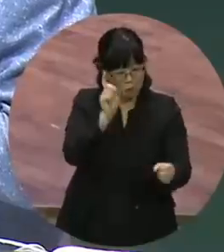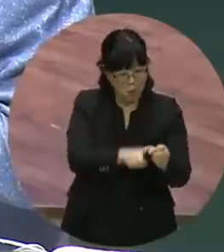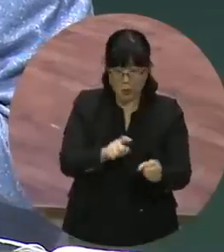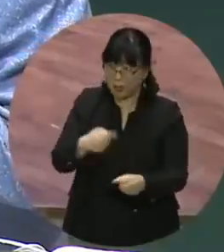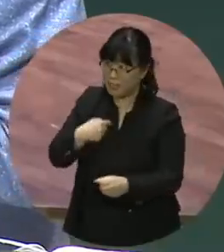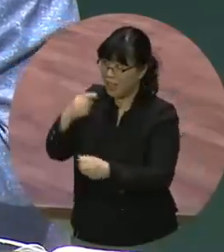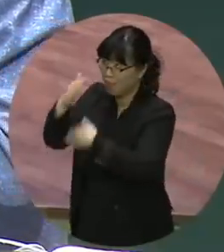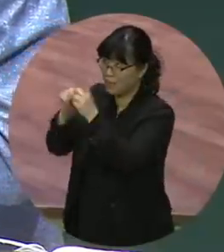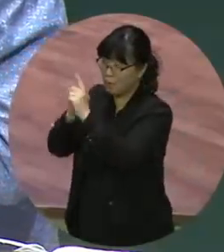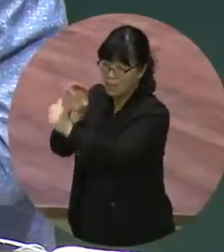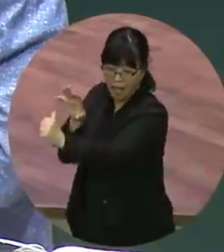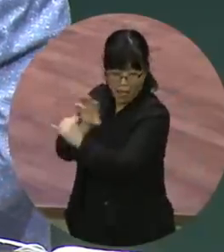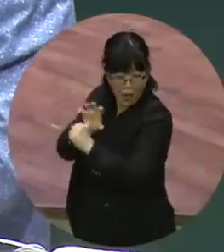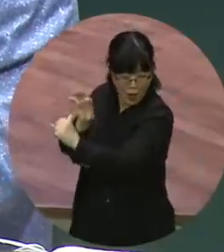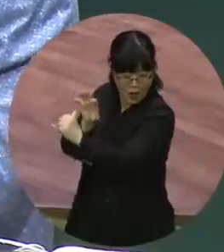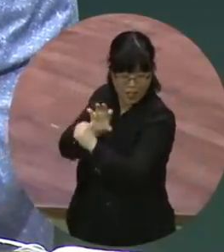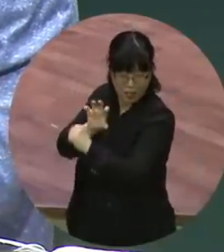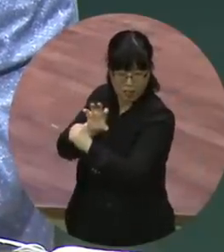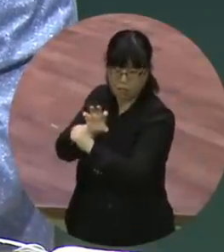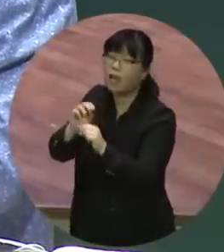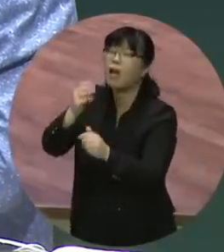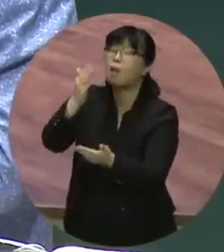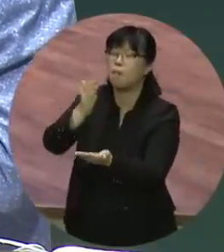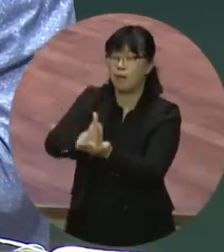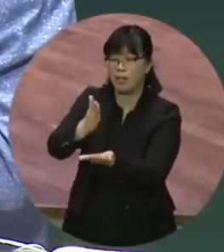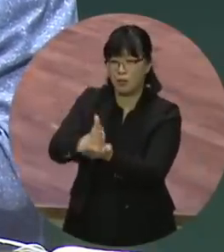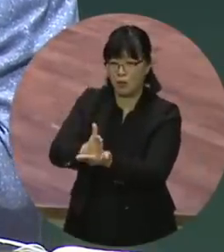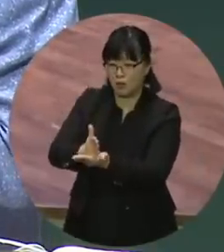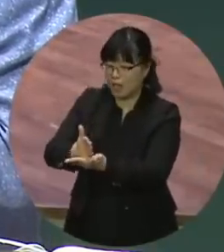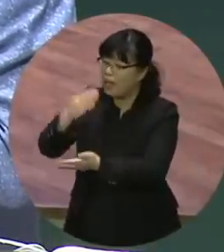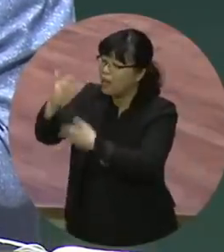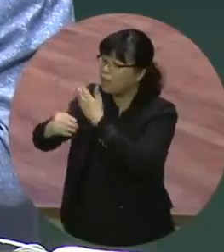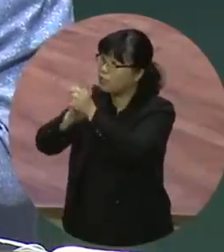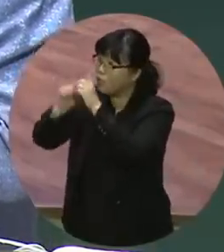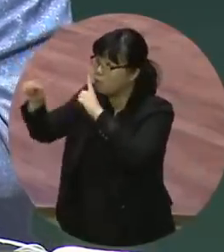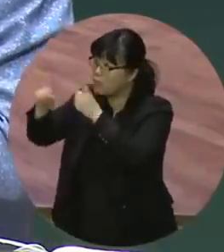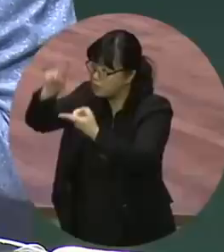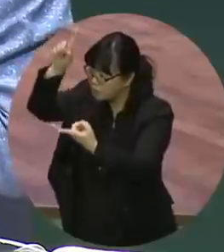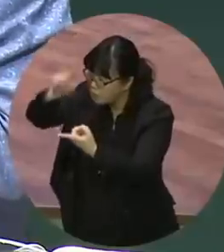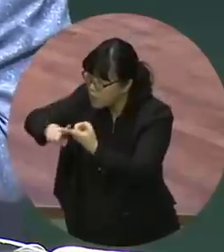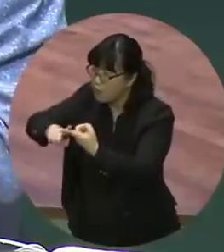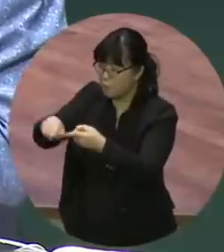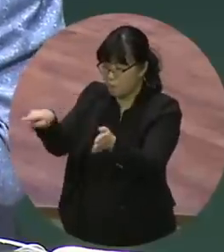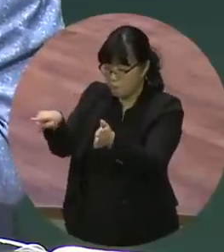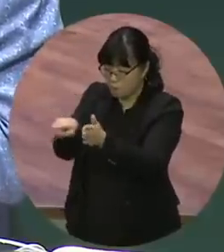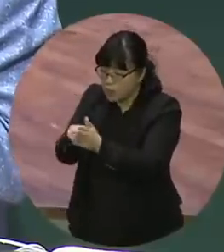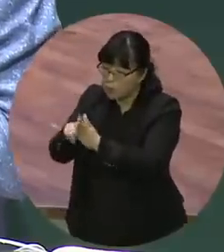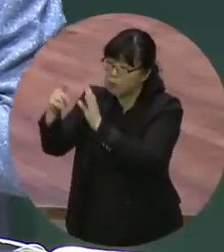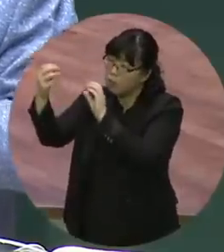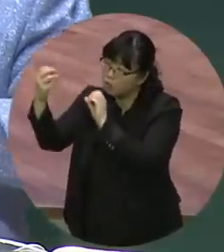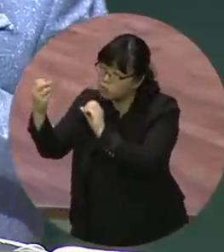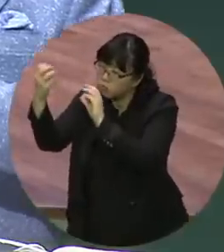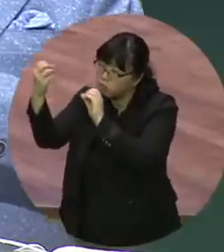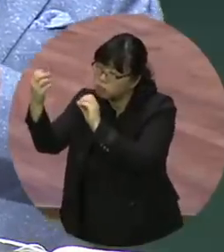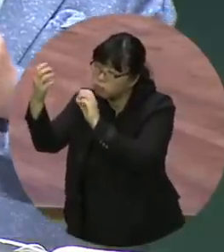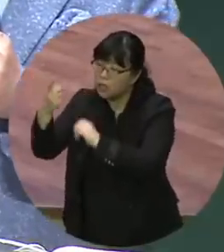바랍니다. 말씀의 이 소통, 깊은 소통 하는 건 나와 이면계약.